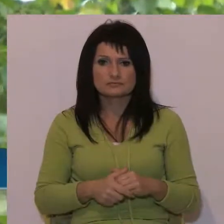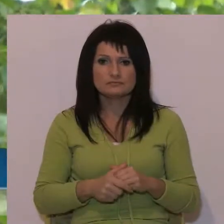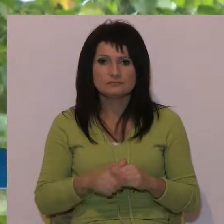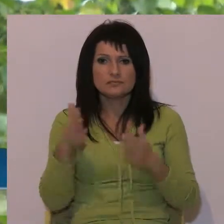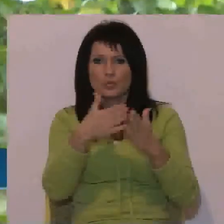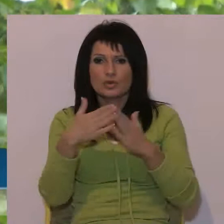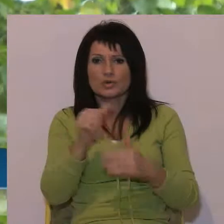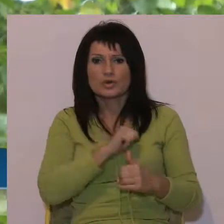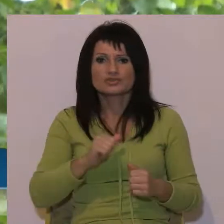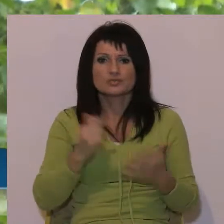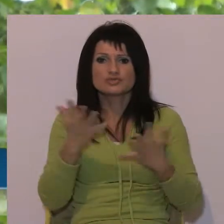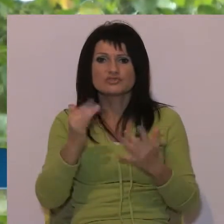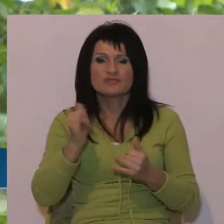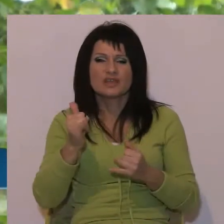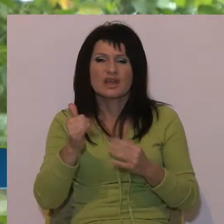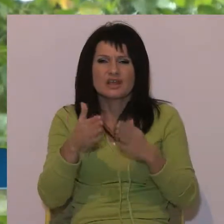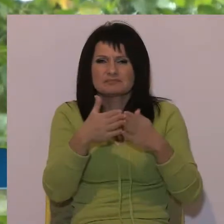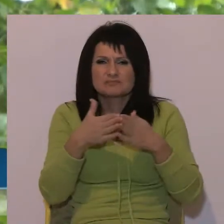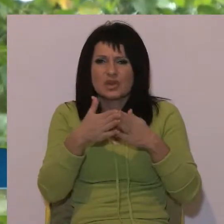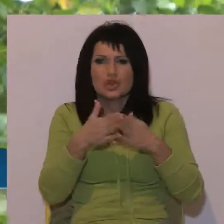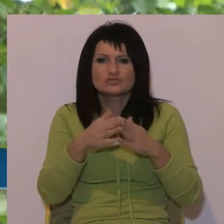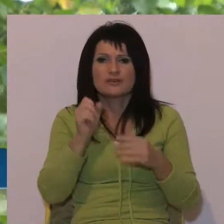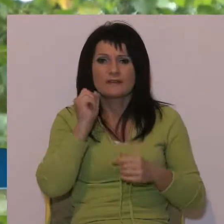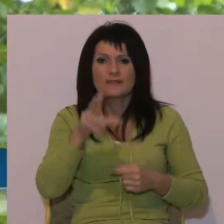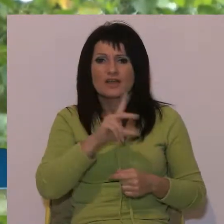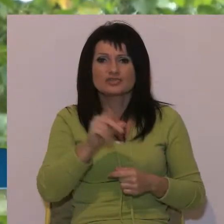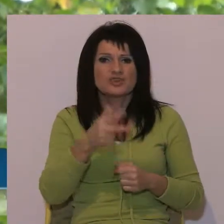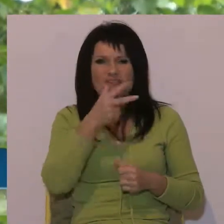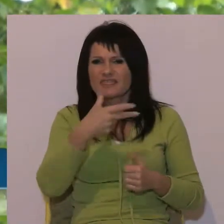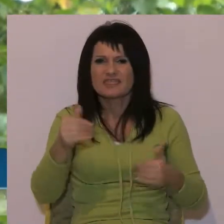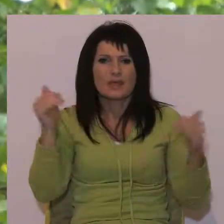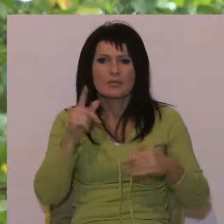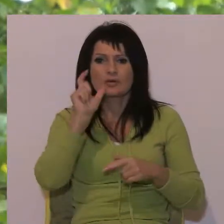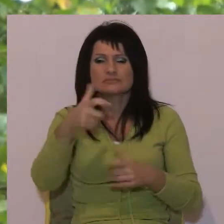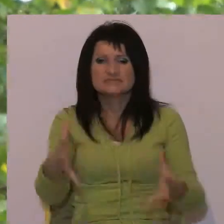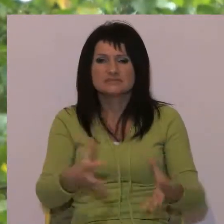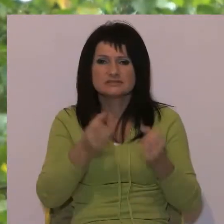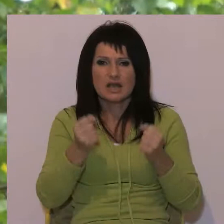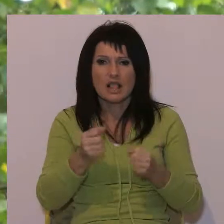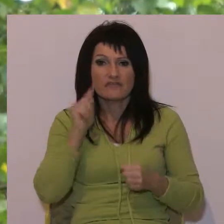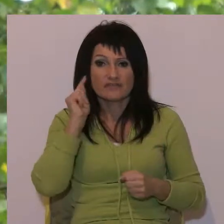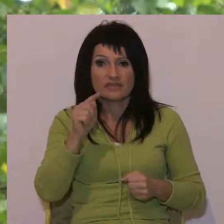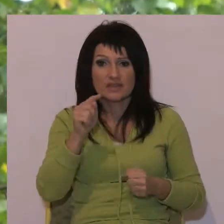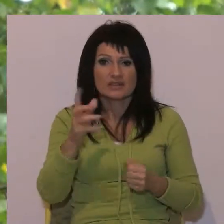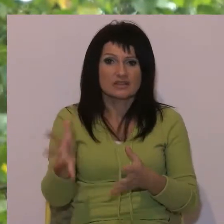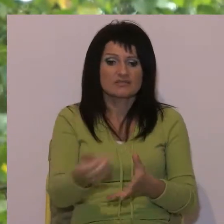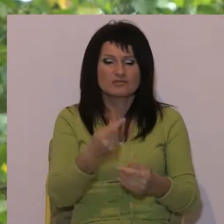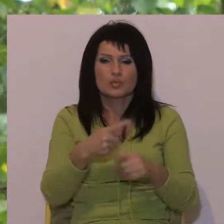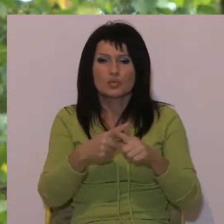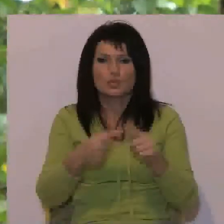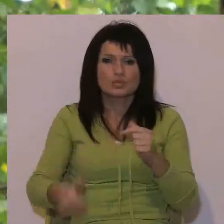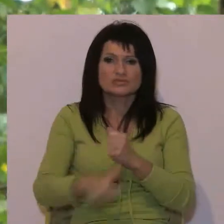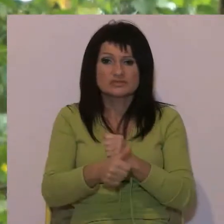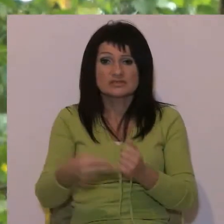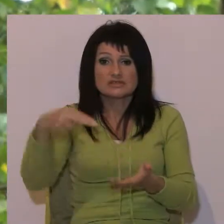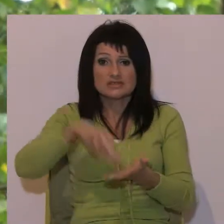Ukryła się gdzieś w jakimś zakramorku, także nie mógł jej znaleźć. I wtedy chwycił nóż i